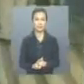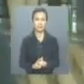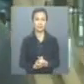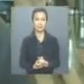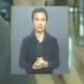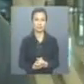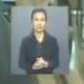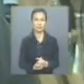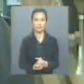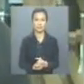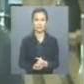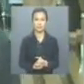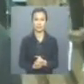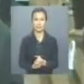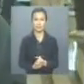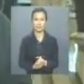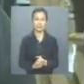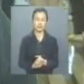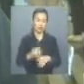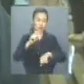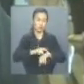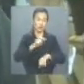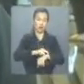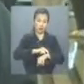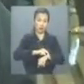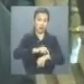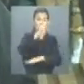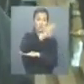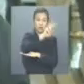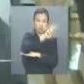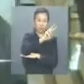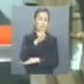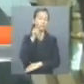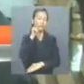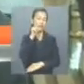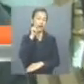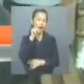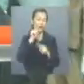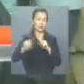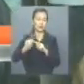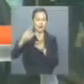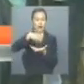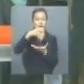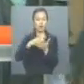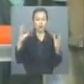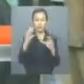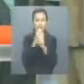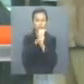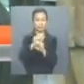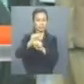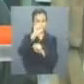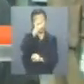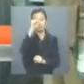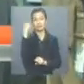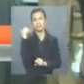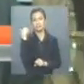เพราะนั้น 14:00 น.ผมจะลงมาให้ข่าวนะครับในทุกประเด็นเลยนะครับ ท่านเชิญคุณการุณมาด้วยใช่ไหมครับคืออยากให้ท่านคุณการุณด้ว